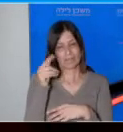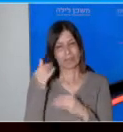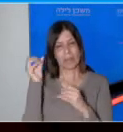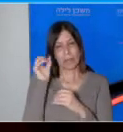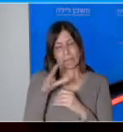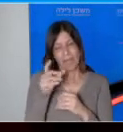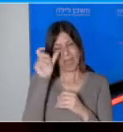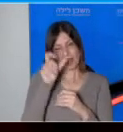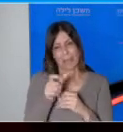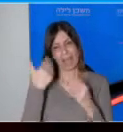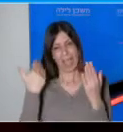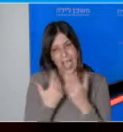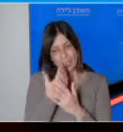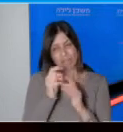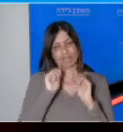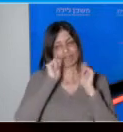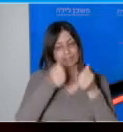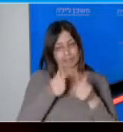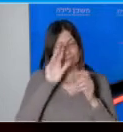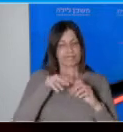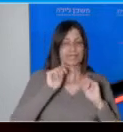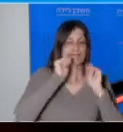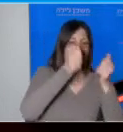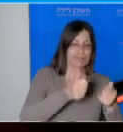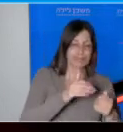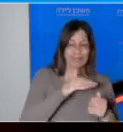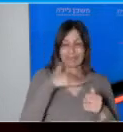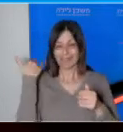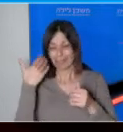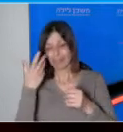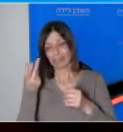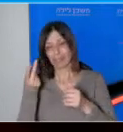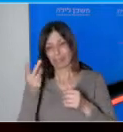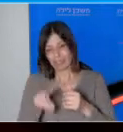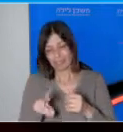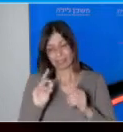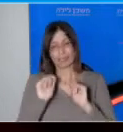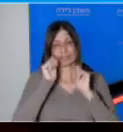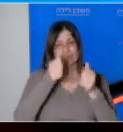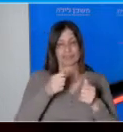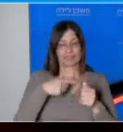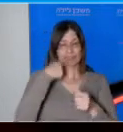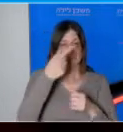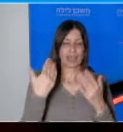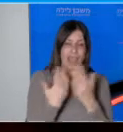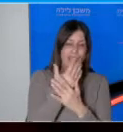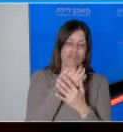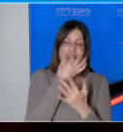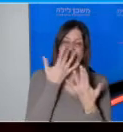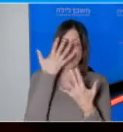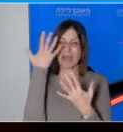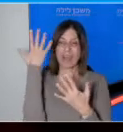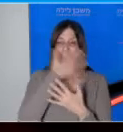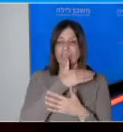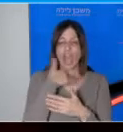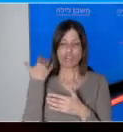יורש החדש, וגם אותו עכשיו חיסלו, ומן הסתם יקום לו יורש אחר. השאלה באמת כמה דאש תצליח להשתקם